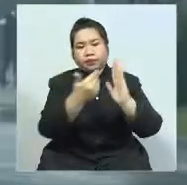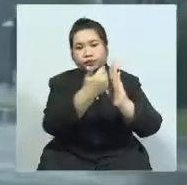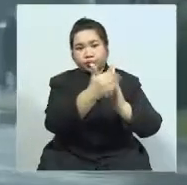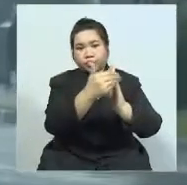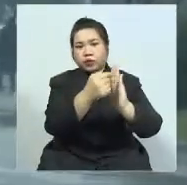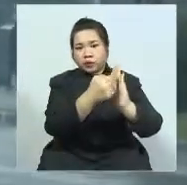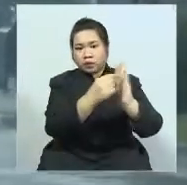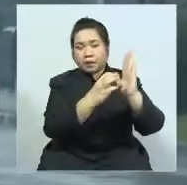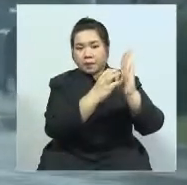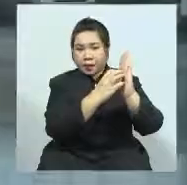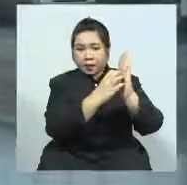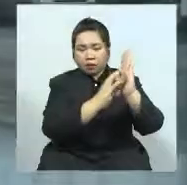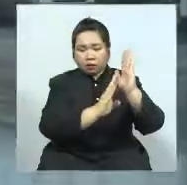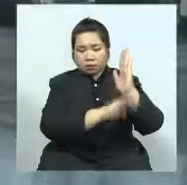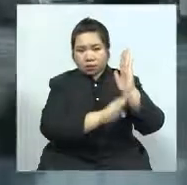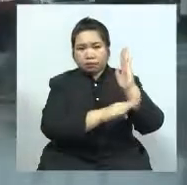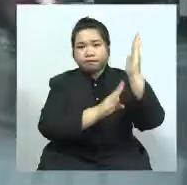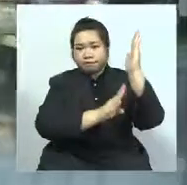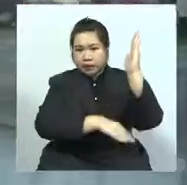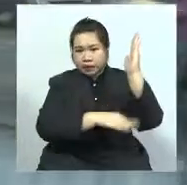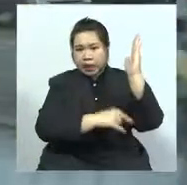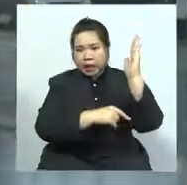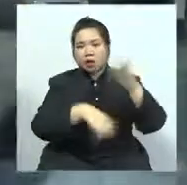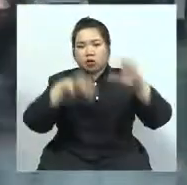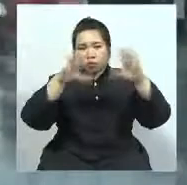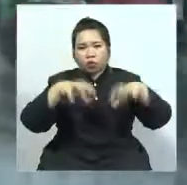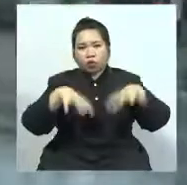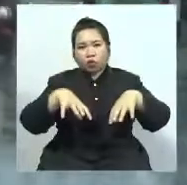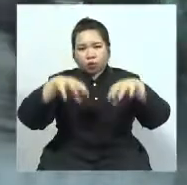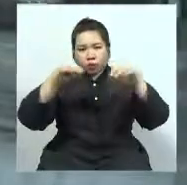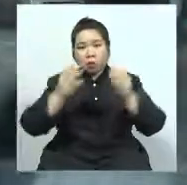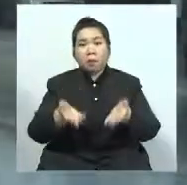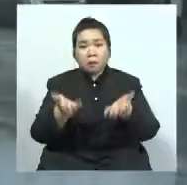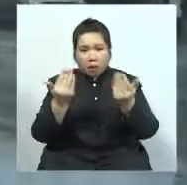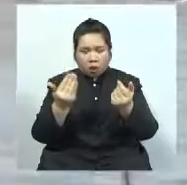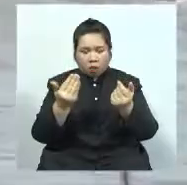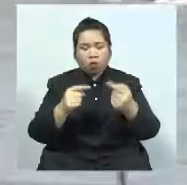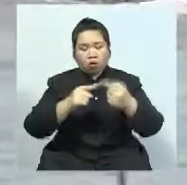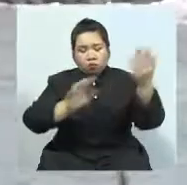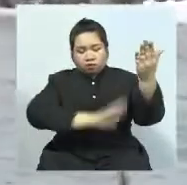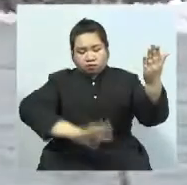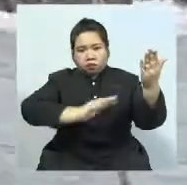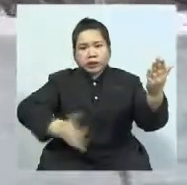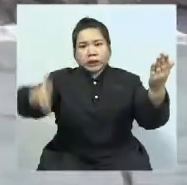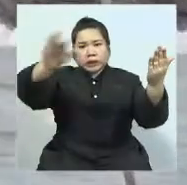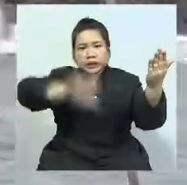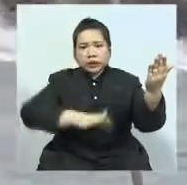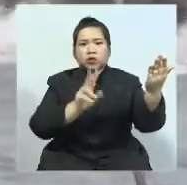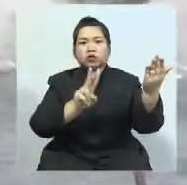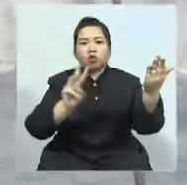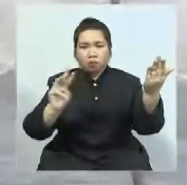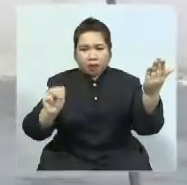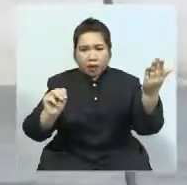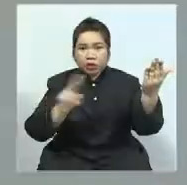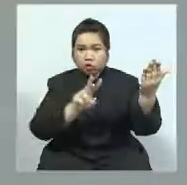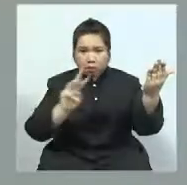วันออกเฉียงเหนือภาคกลางภาคตะวันออกและภาคใต้จะมีฝนลดลงบริเวณอ่าวไทยมีคลื่นสูง2เมตรชาวเรือควรเดินเรือด้